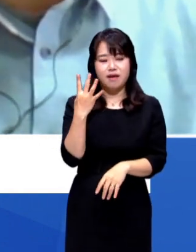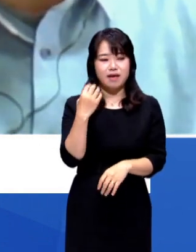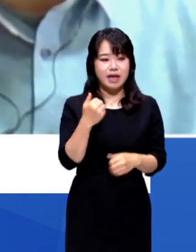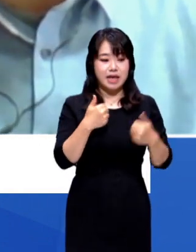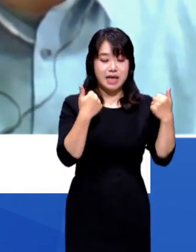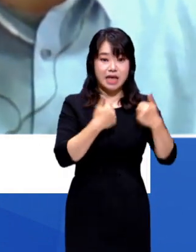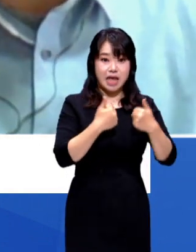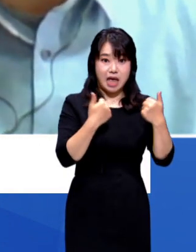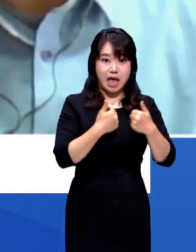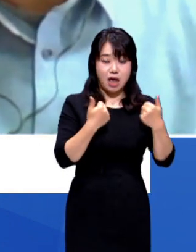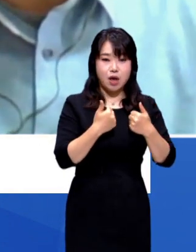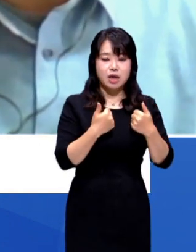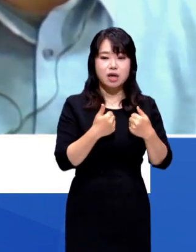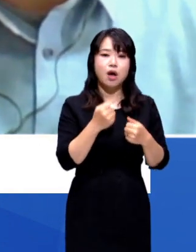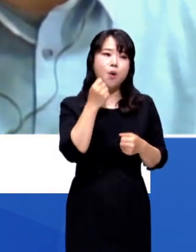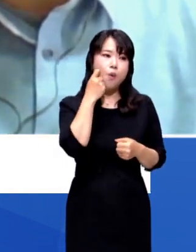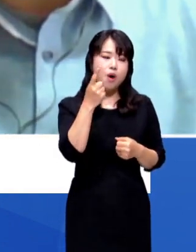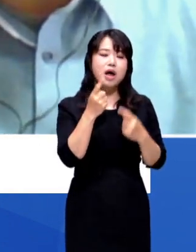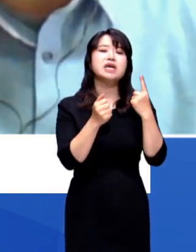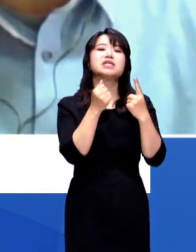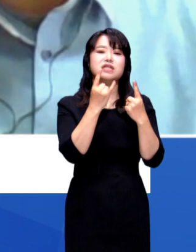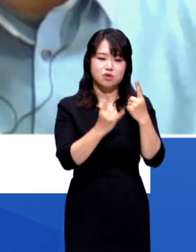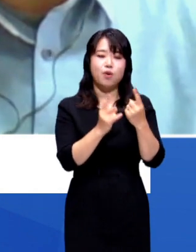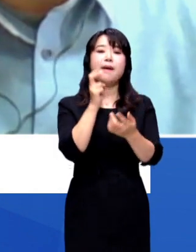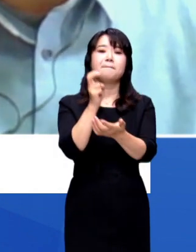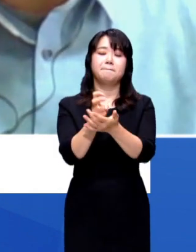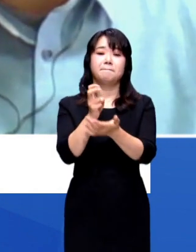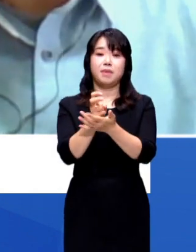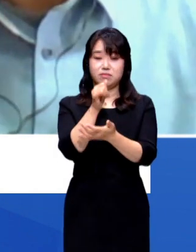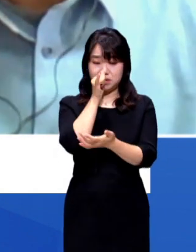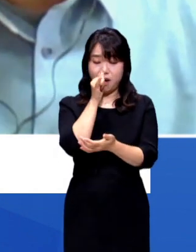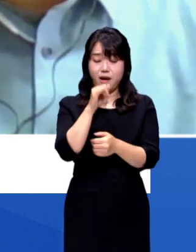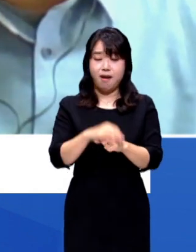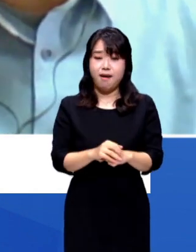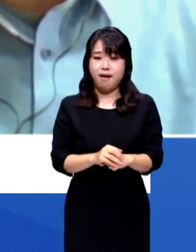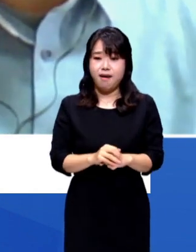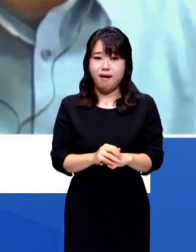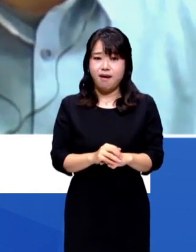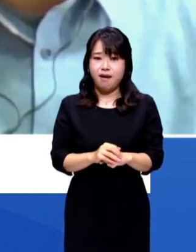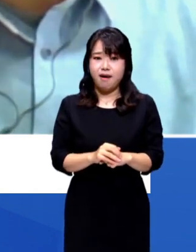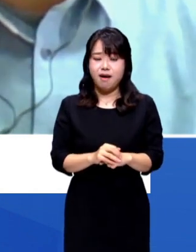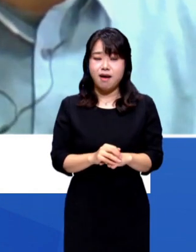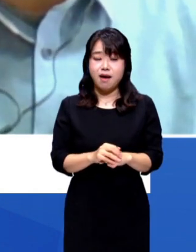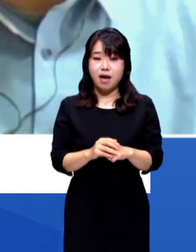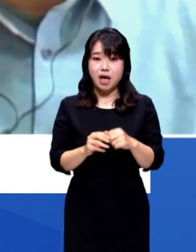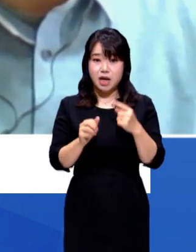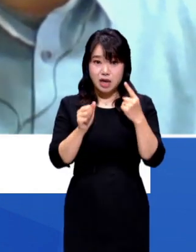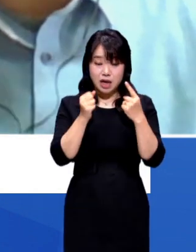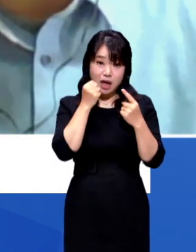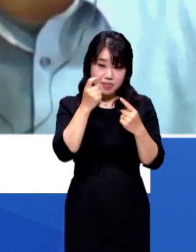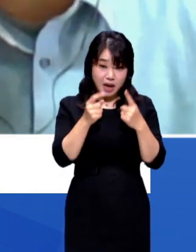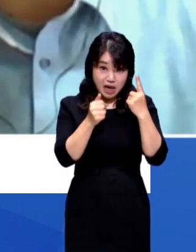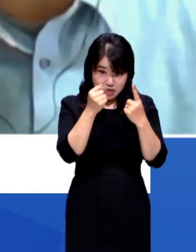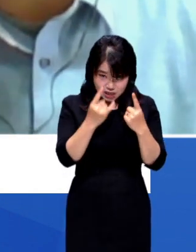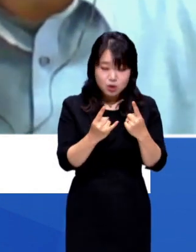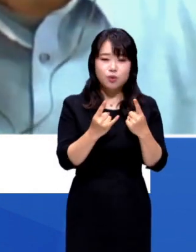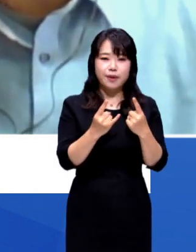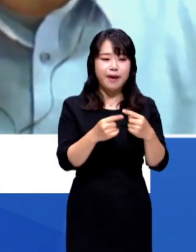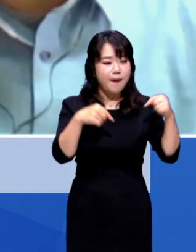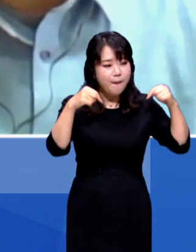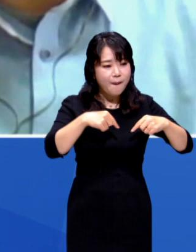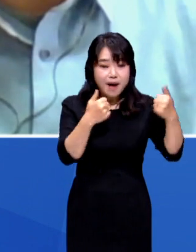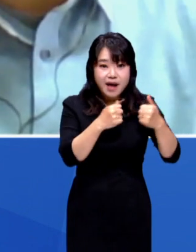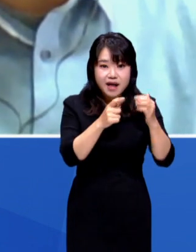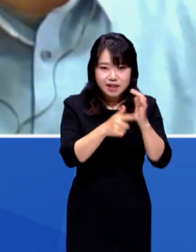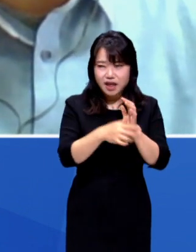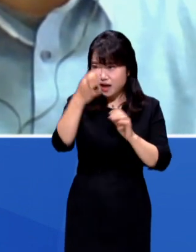회의를 1회씩 그 하기로 정관에 규정을 했습니다. 그 한 번의 회의 자체를 헛되이 보내지 않고